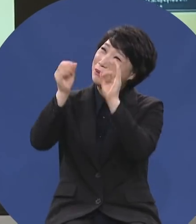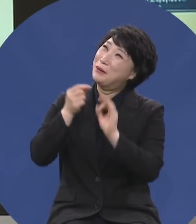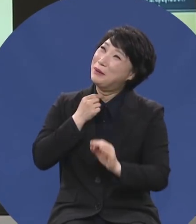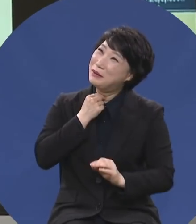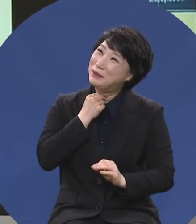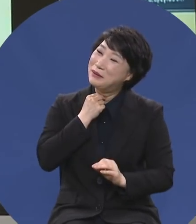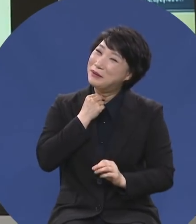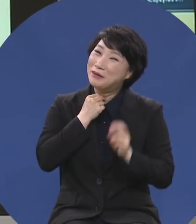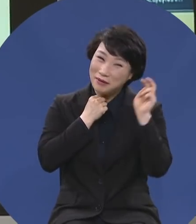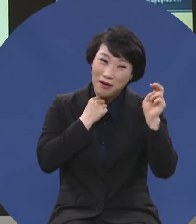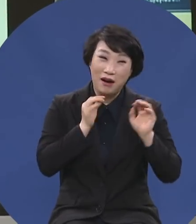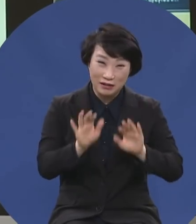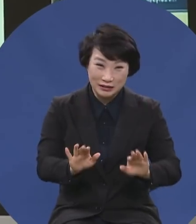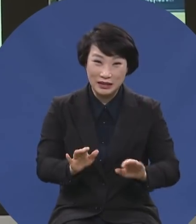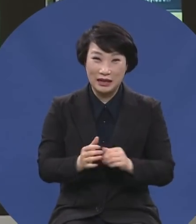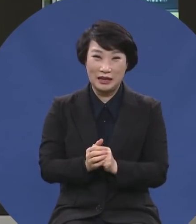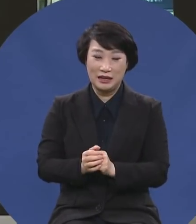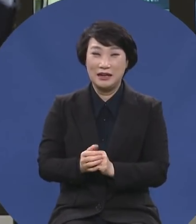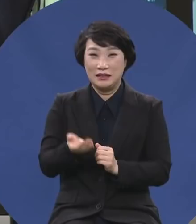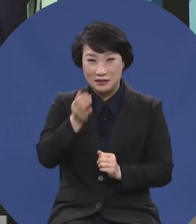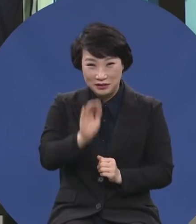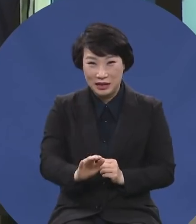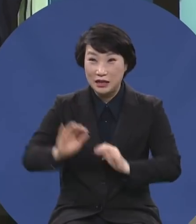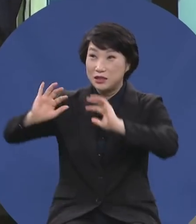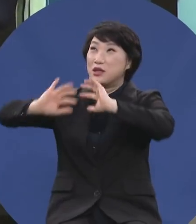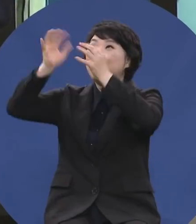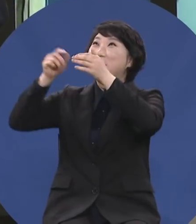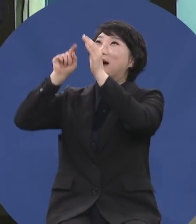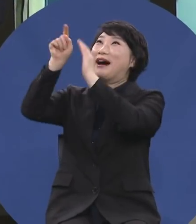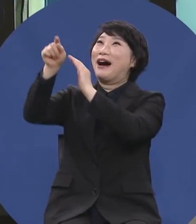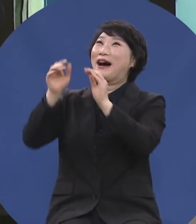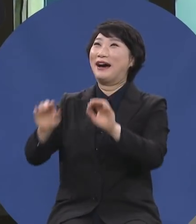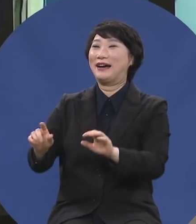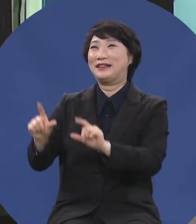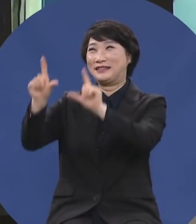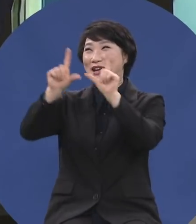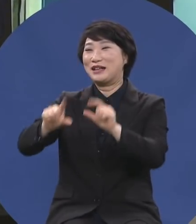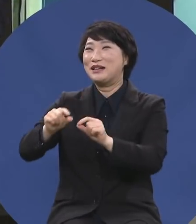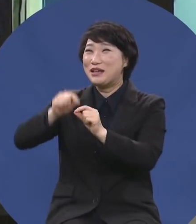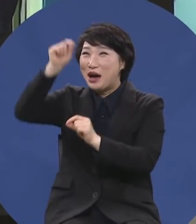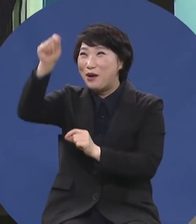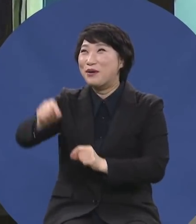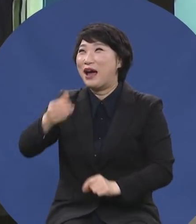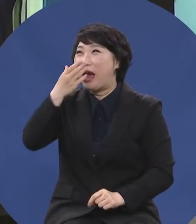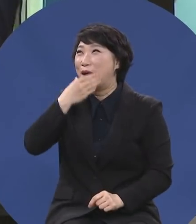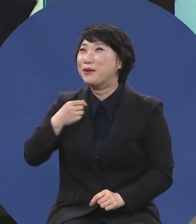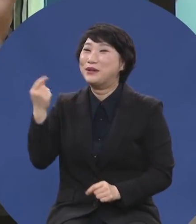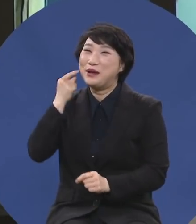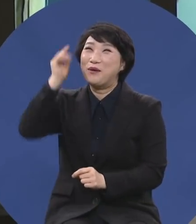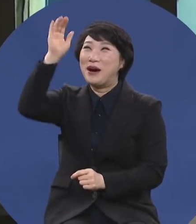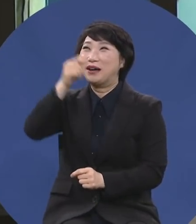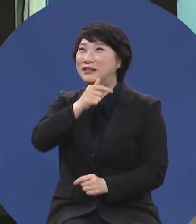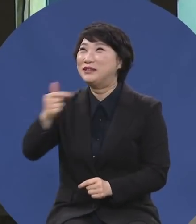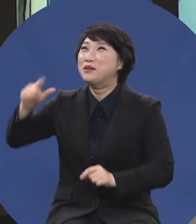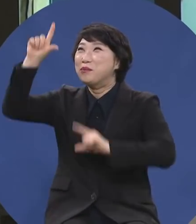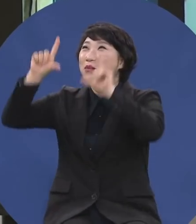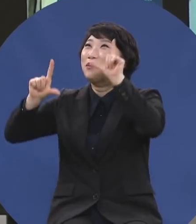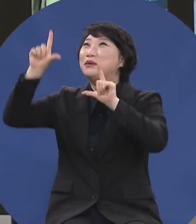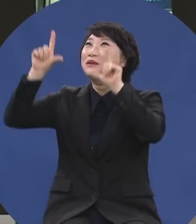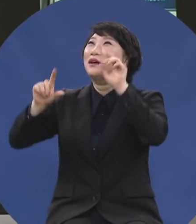싶고 그렇겠지만 그러나 천국에서 행복한 영광스러운 그